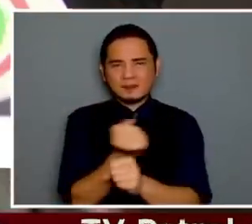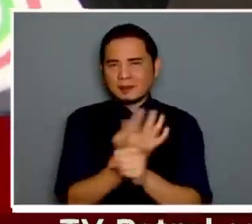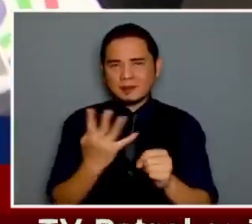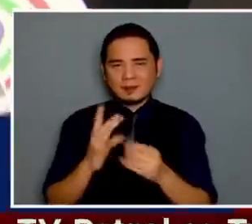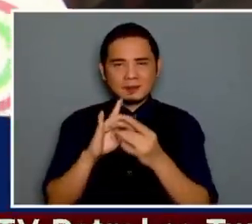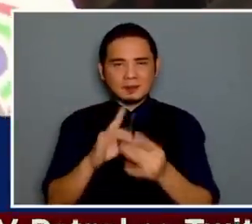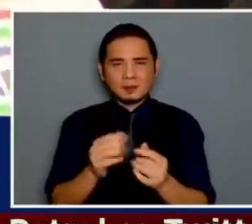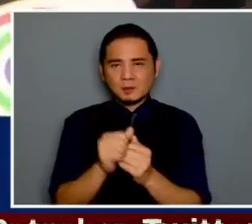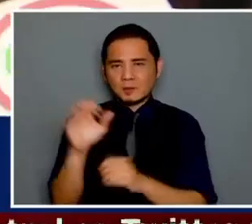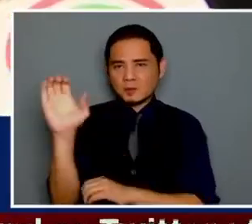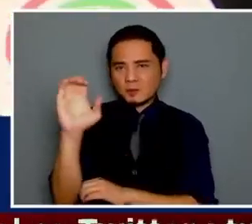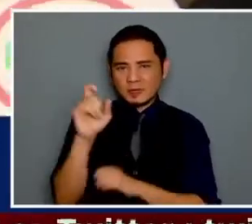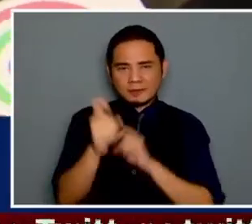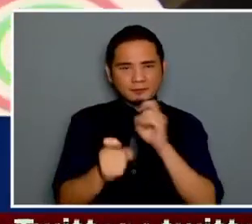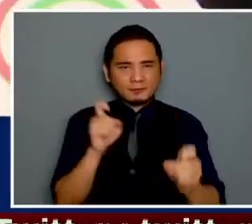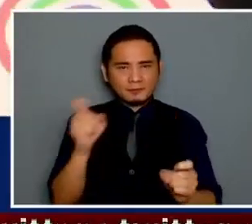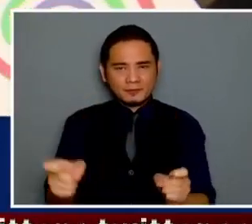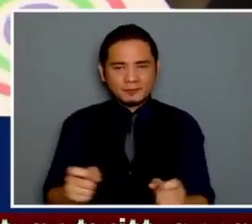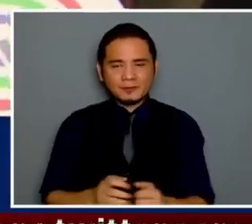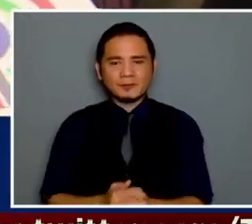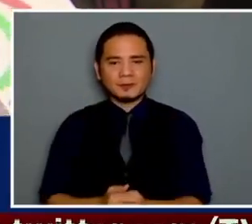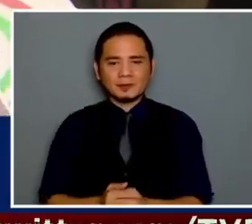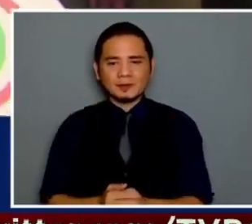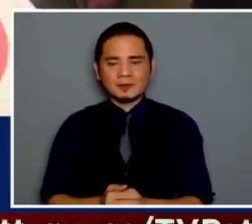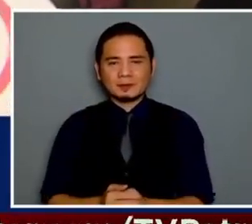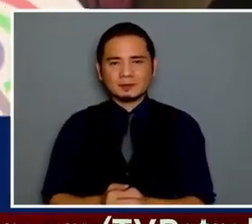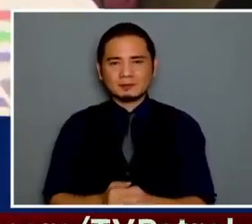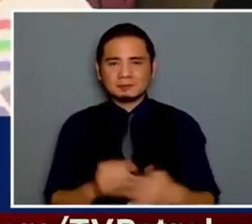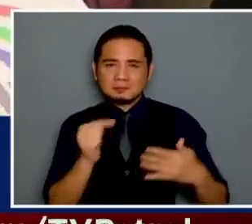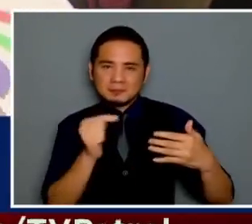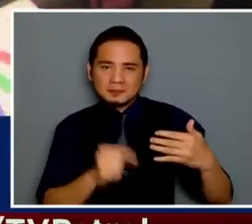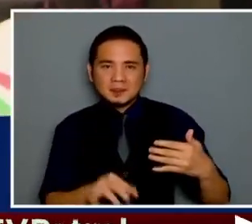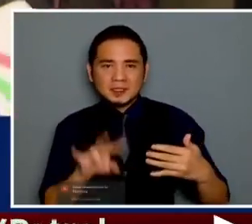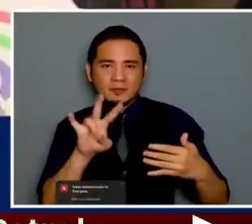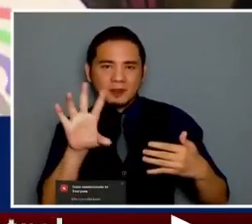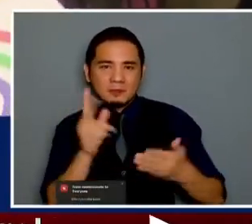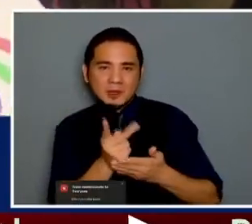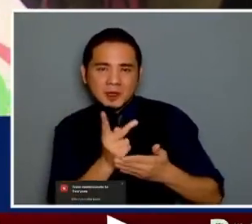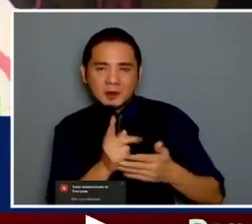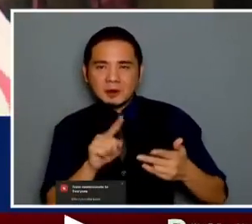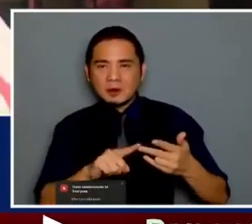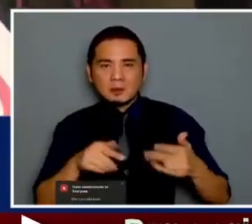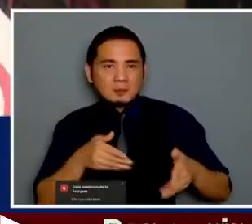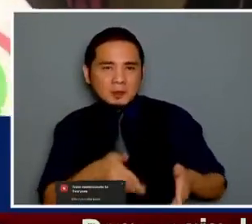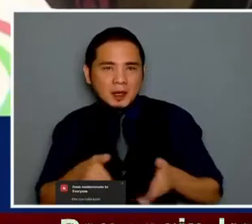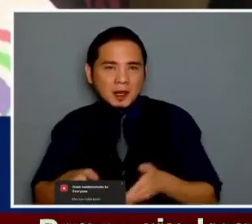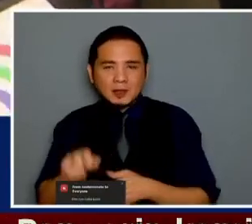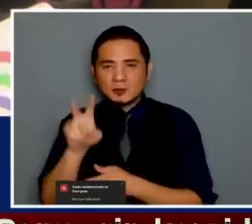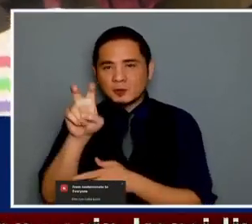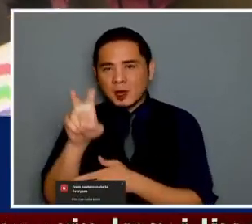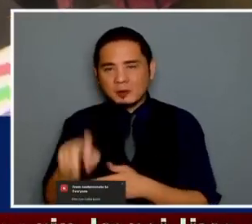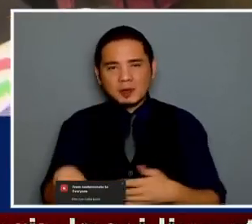din. To tracing sa anak ko, 75. Doon sa bunso. Pants, 200.